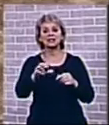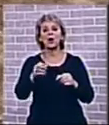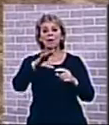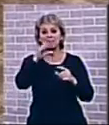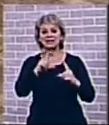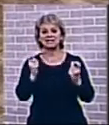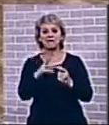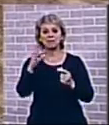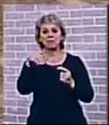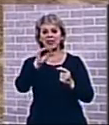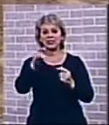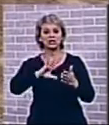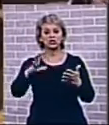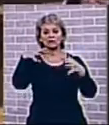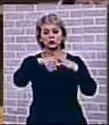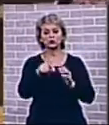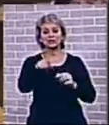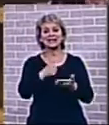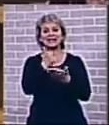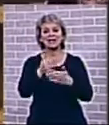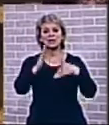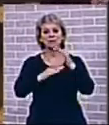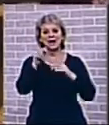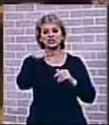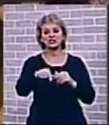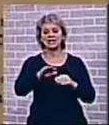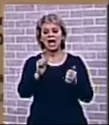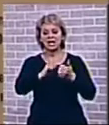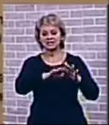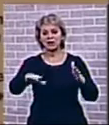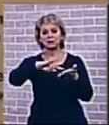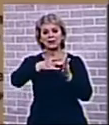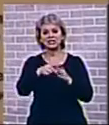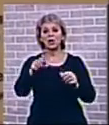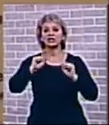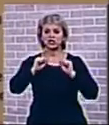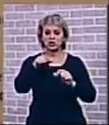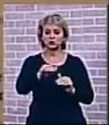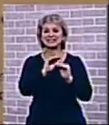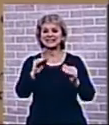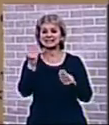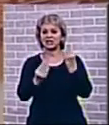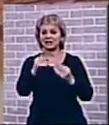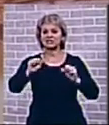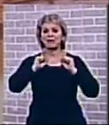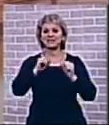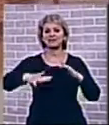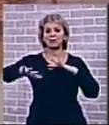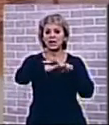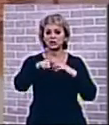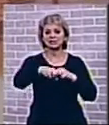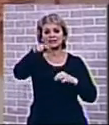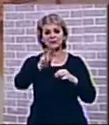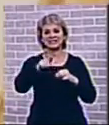бассейн и фонтан не включили. Для них главная практичность – асфальт, плитка, плюс тренажеры, детские игровые и спортивные площадки